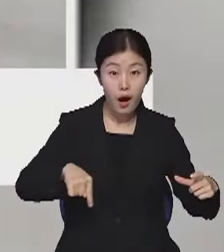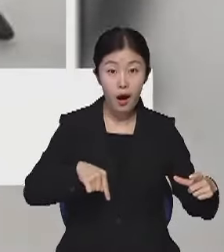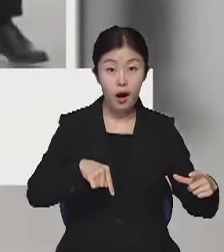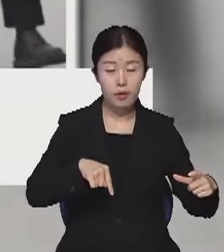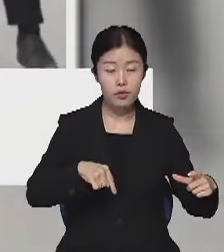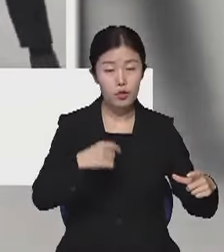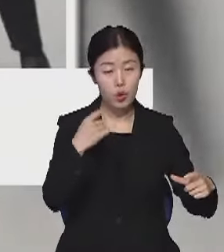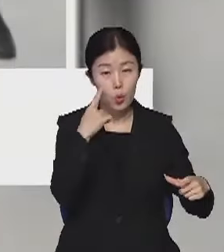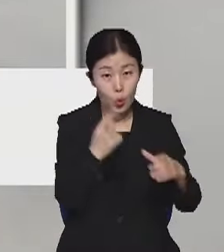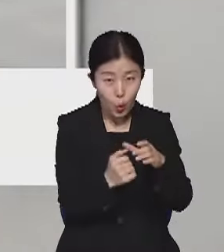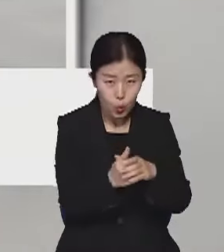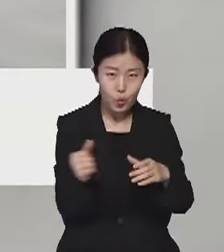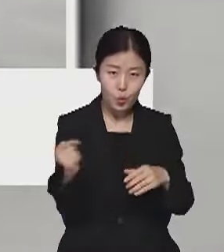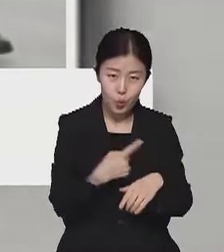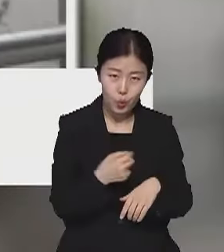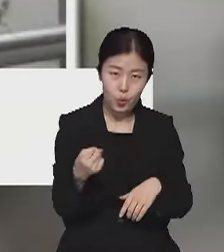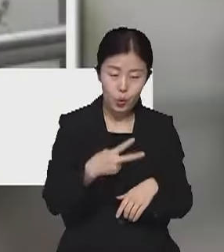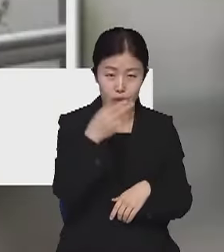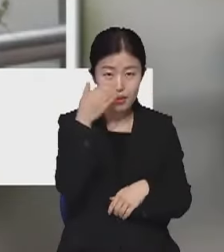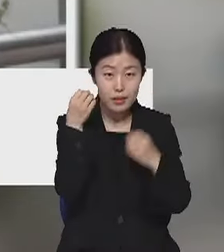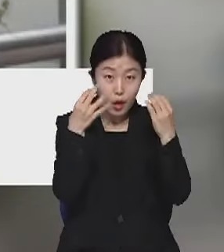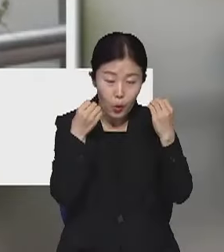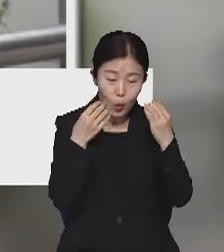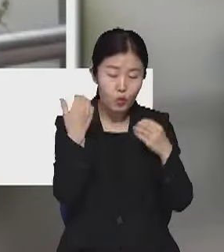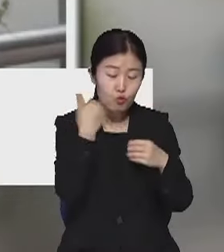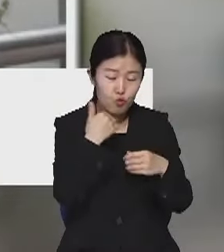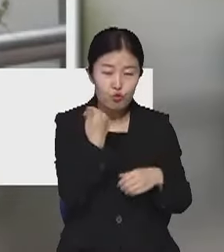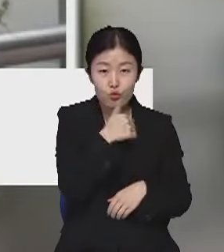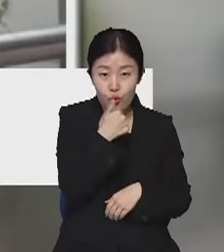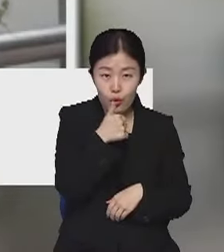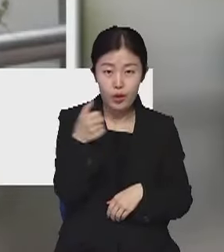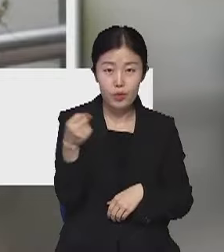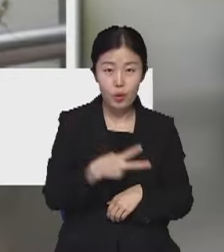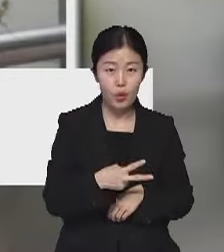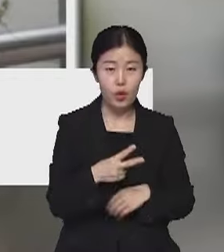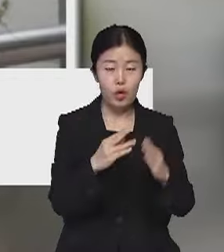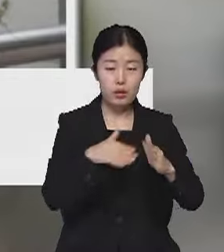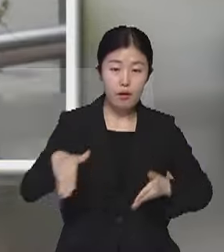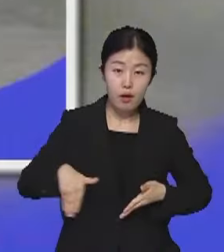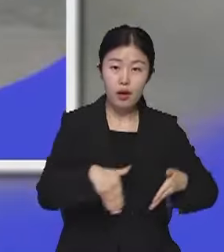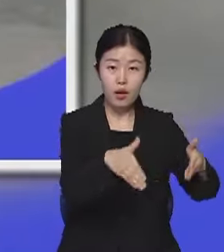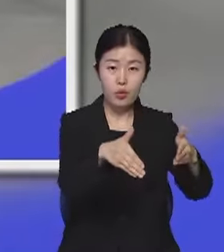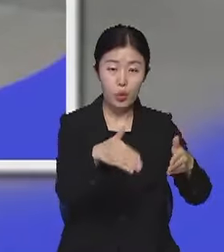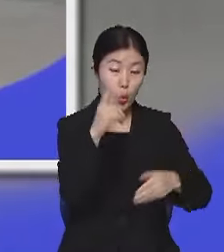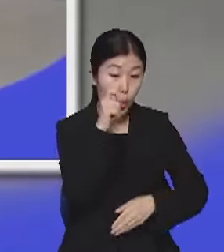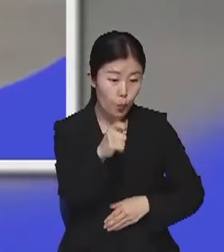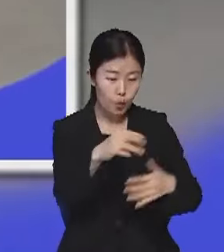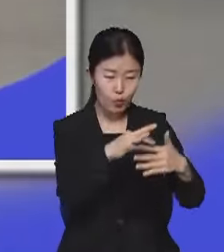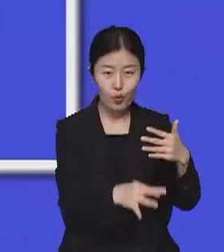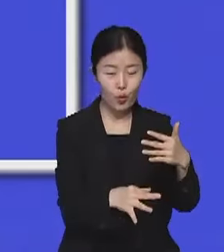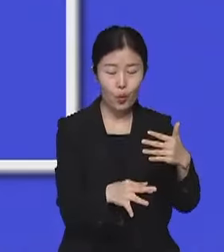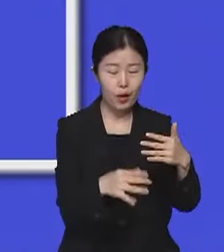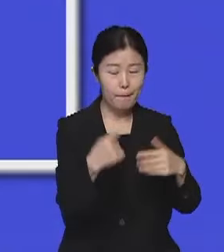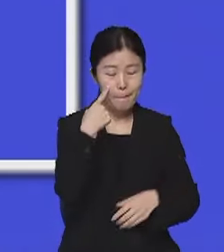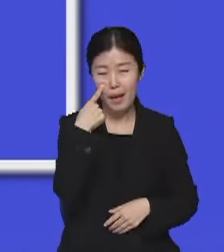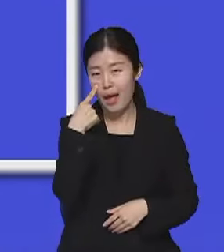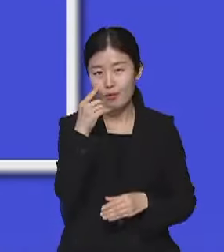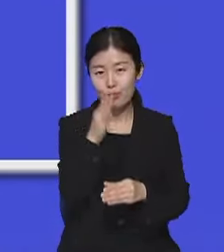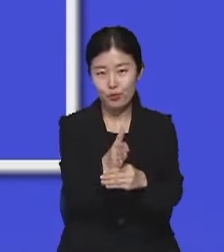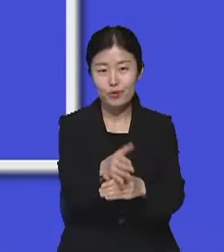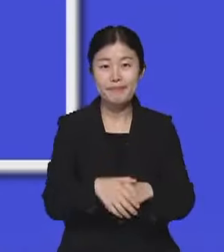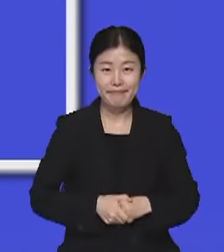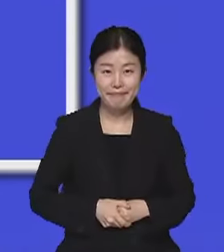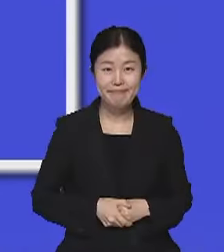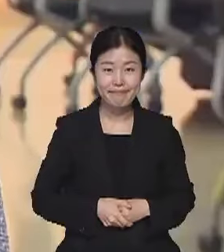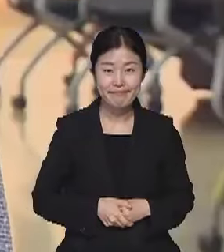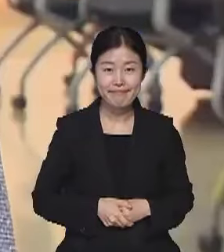들여다보고 이세 임무를 소개하는 핑거 이슈와 전라도 돋보기가 관심을 끌어모으고 있습니다 지역성을